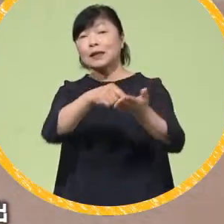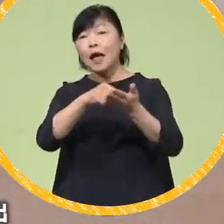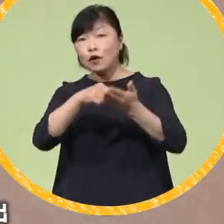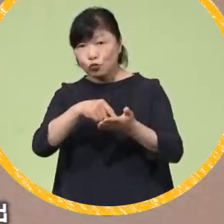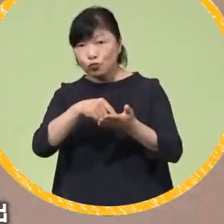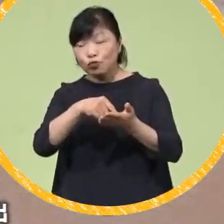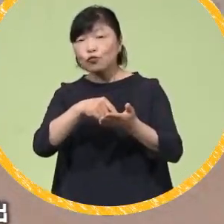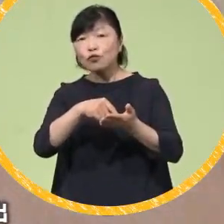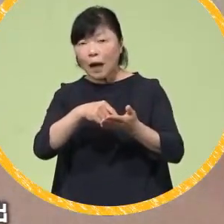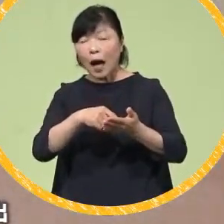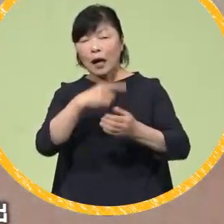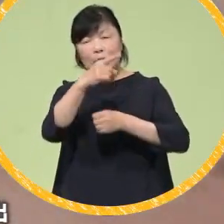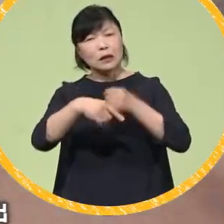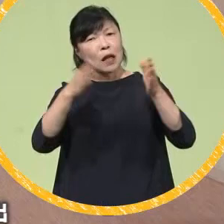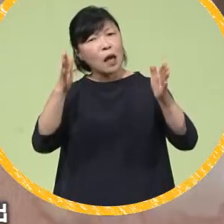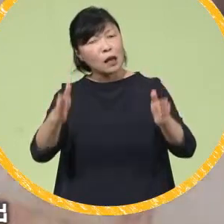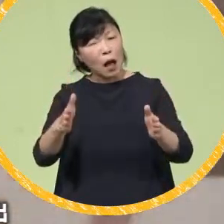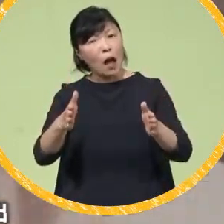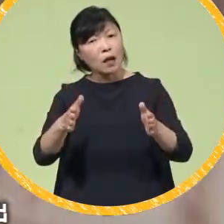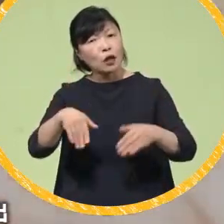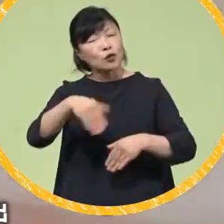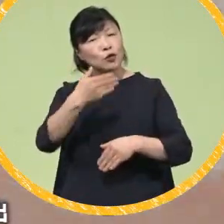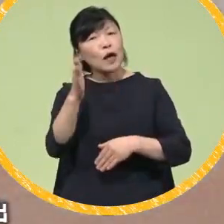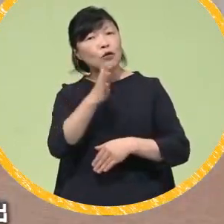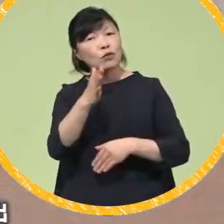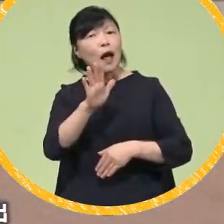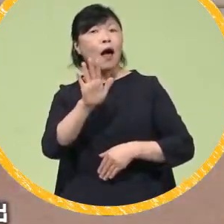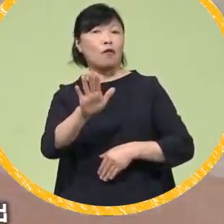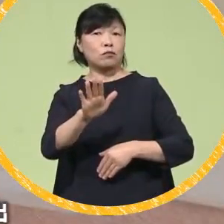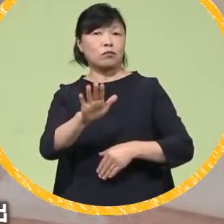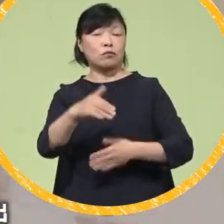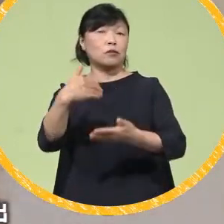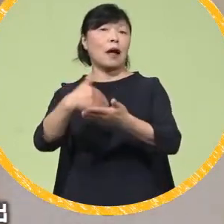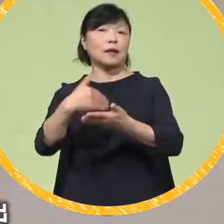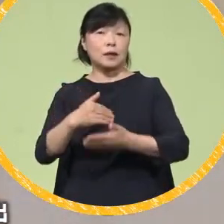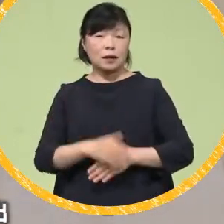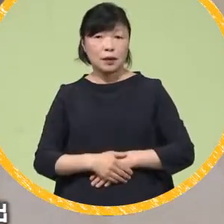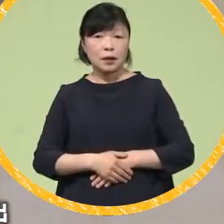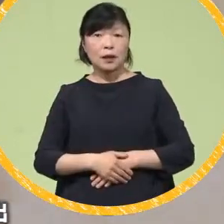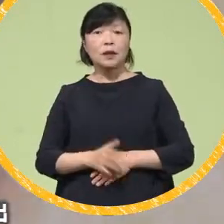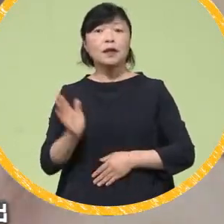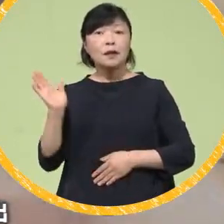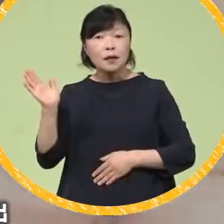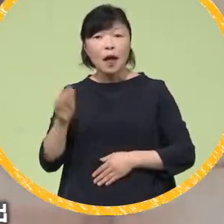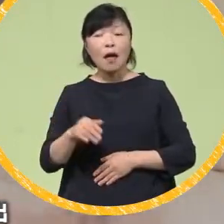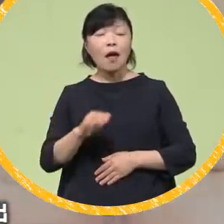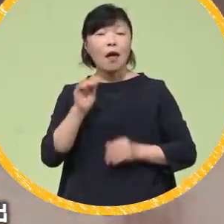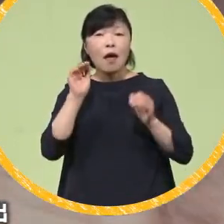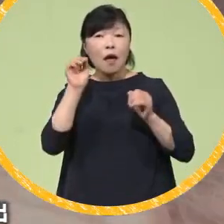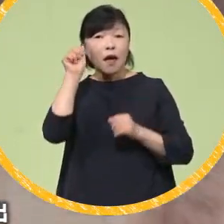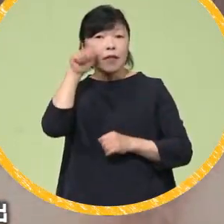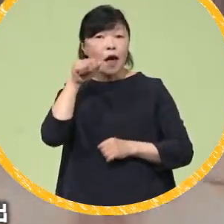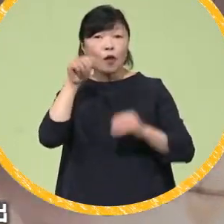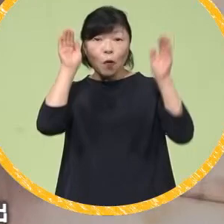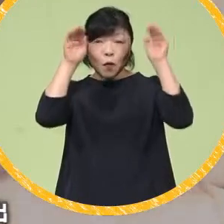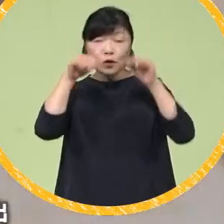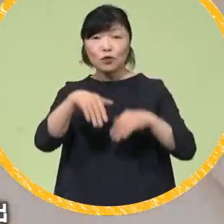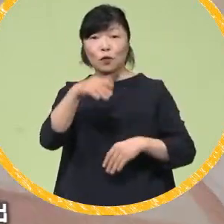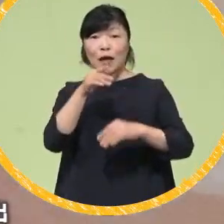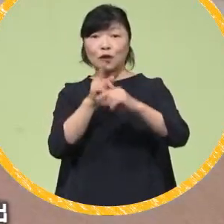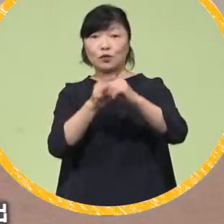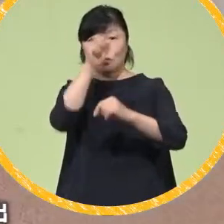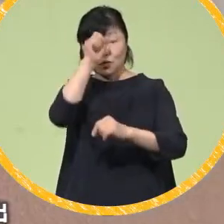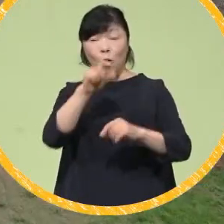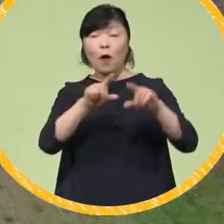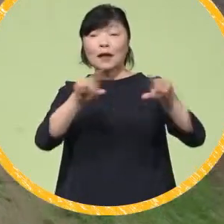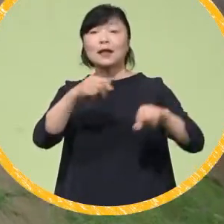も年間900件ほどの事例が報告されているそうです。そこでペットの熱中症について平塚市にある